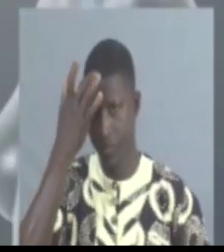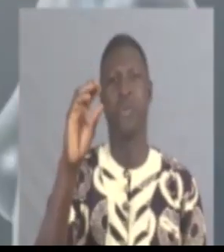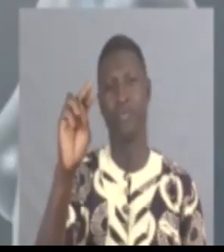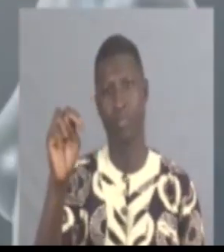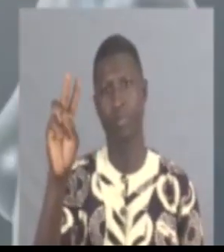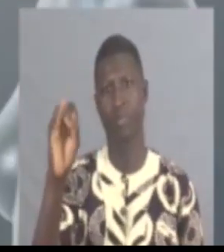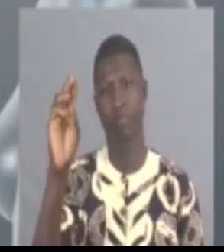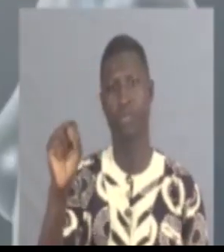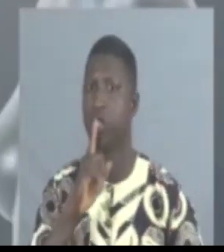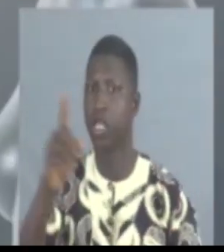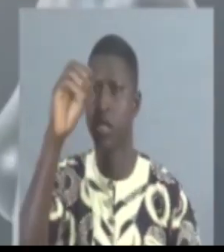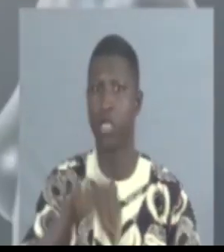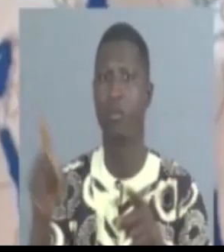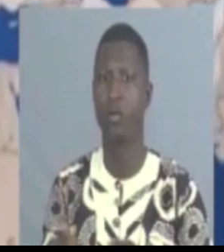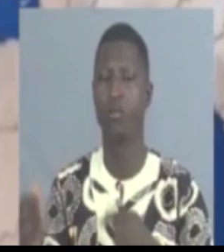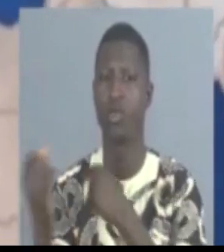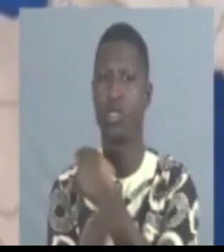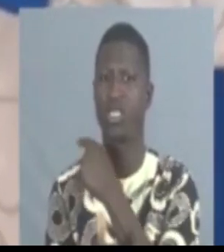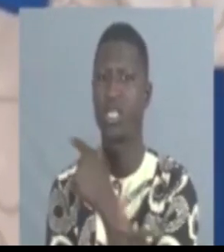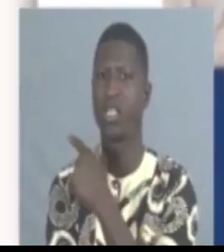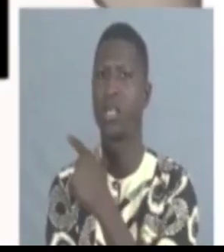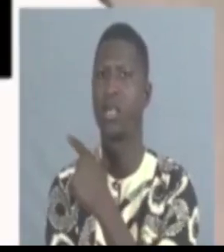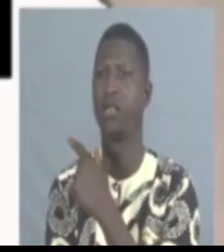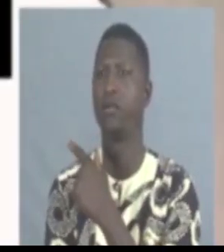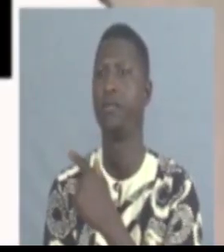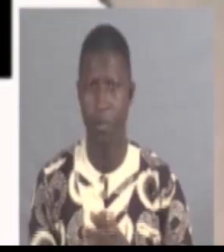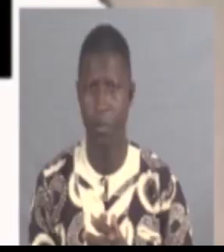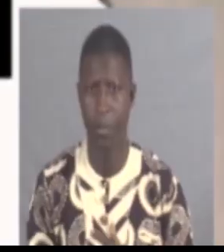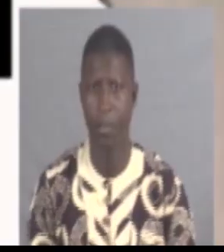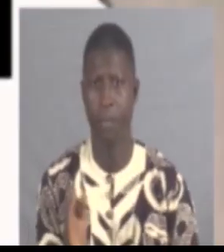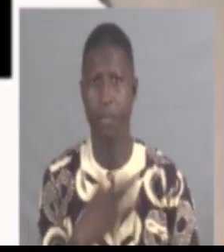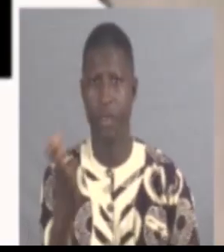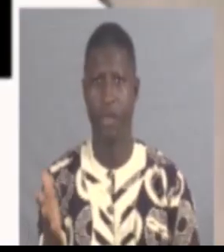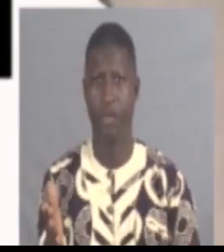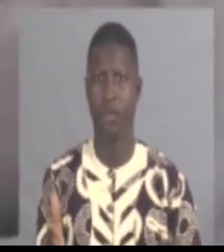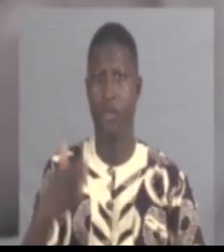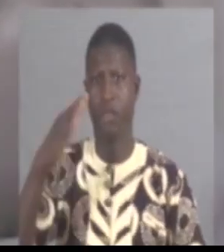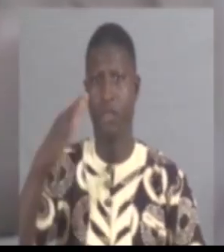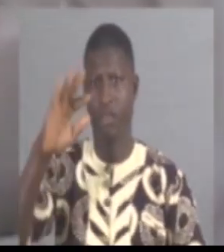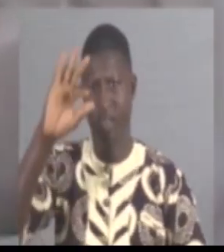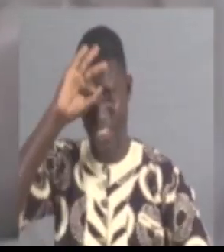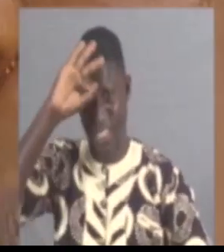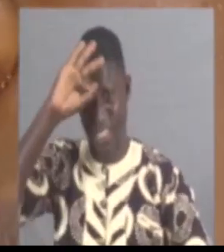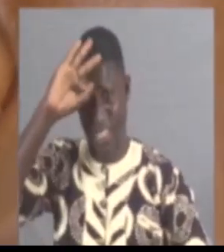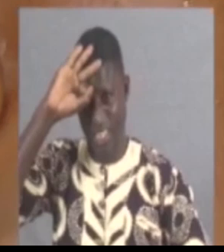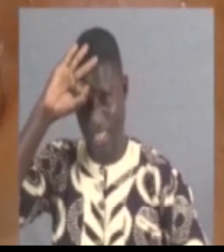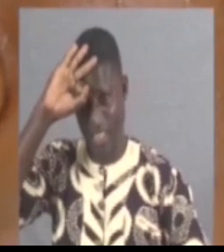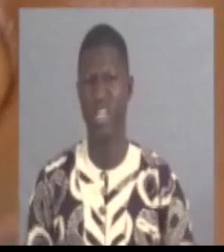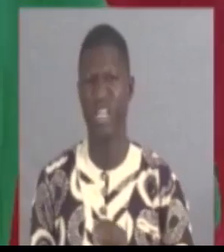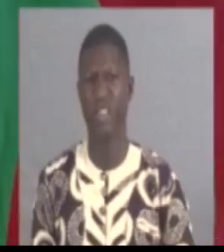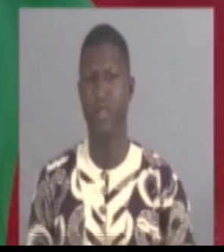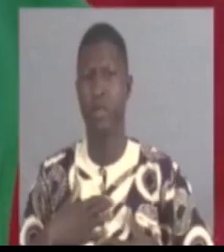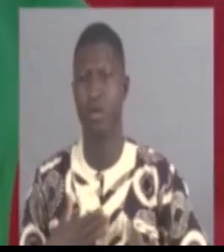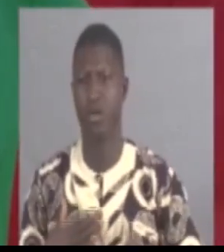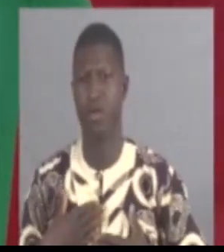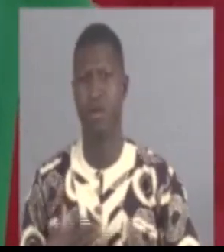jangoro bi di coronavirus mu ngi ci yenn rew yi ba ci sunu rew mi yi nak ñoy ay mandargam yaram bu tang